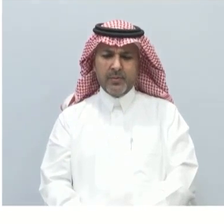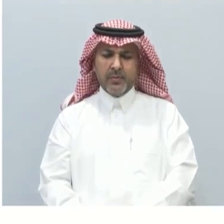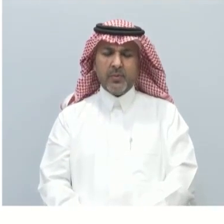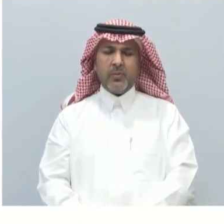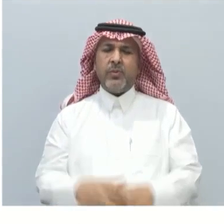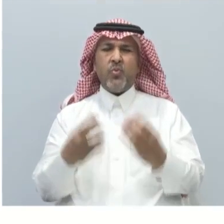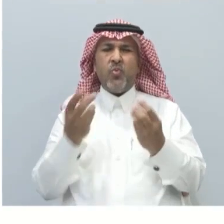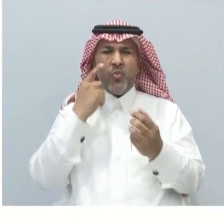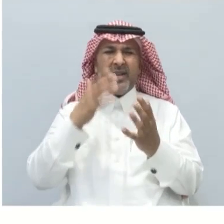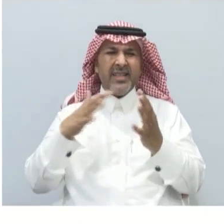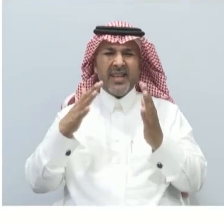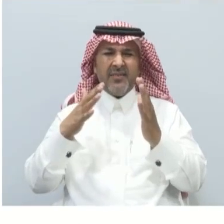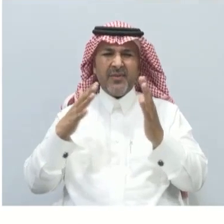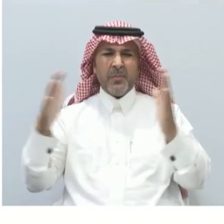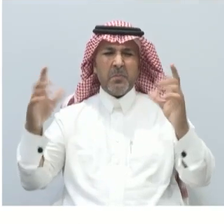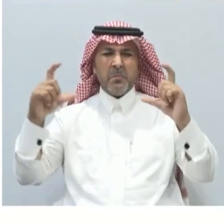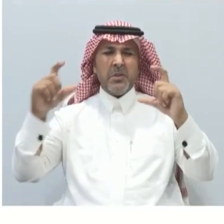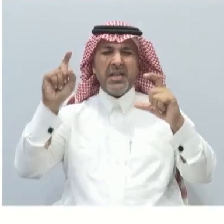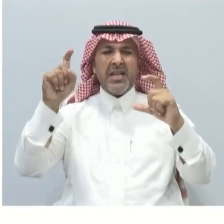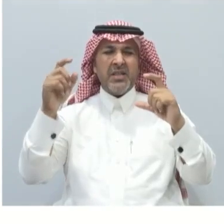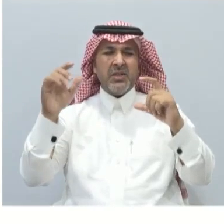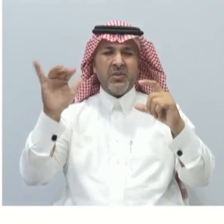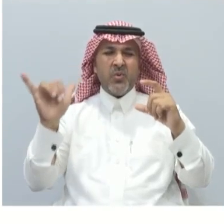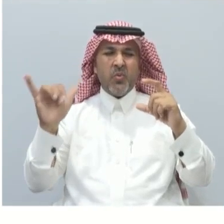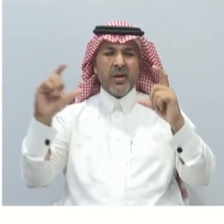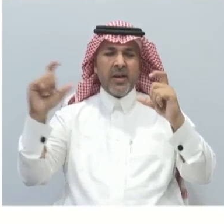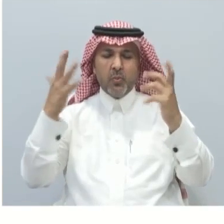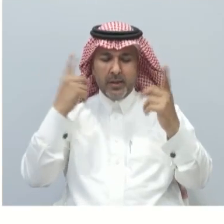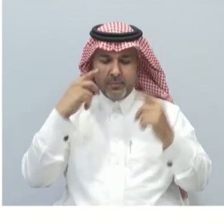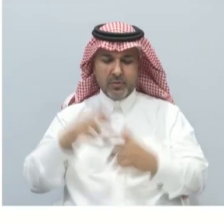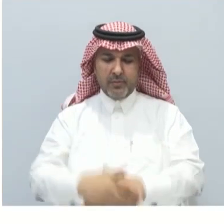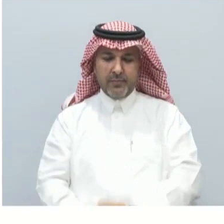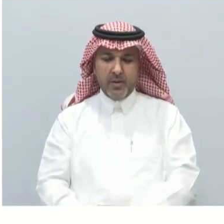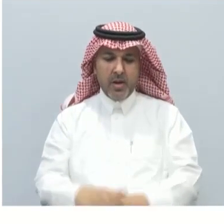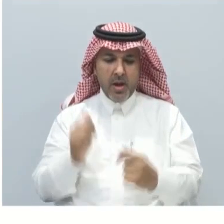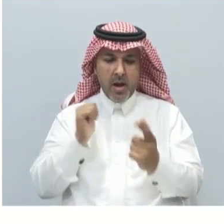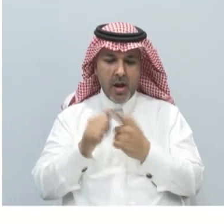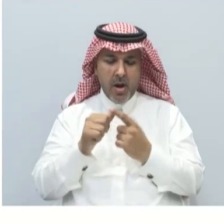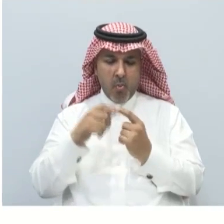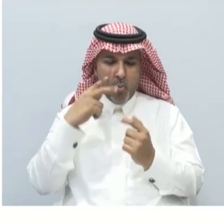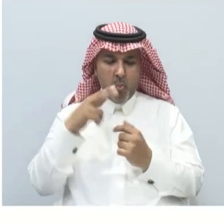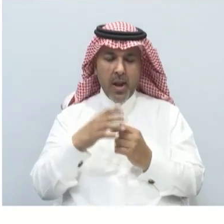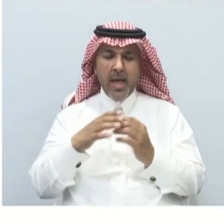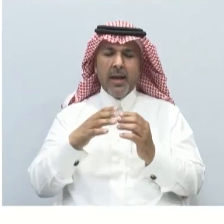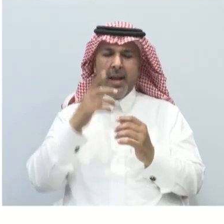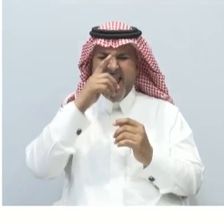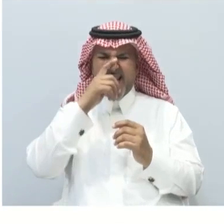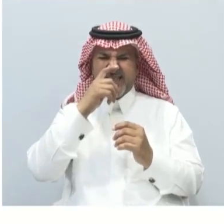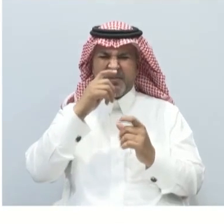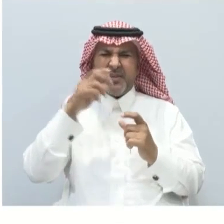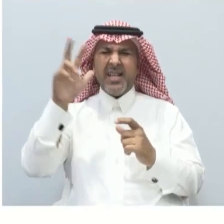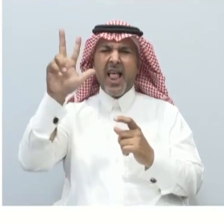بيانيه وحدد مجالها وحدد مداها اولا ايها الاخوه الكرام مجال الداله الاسيه دائما ار